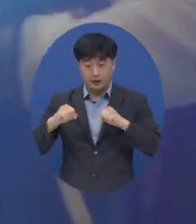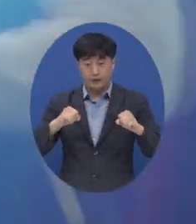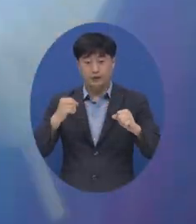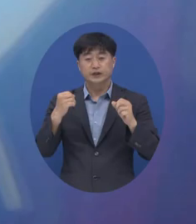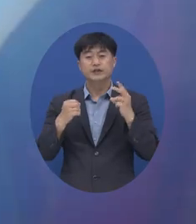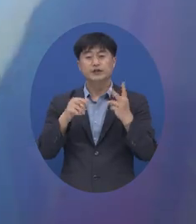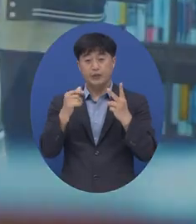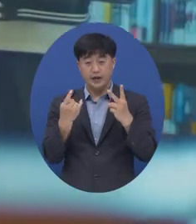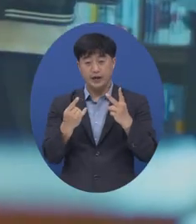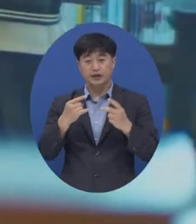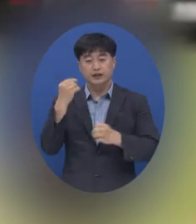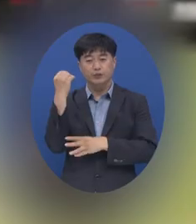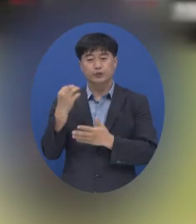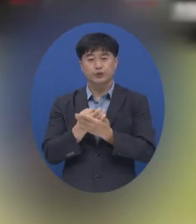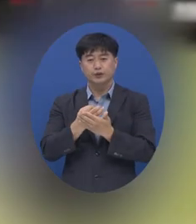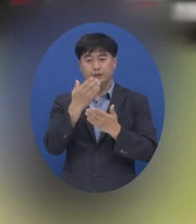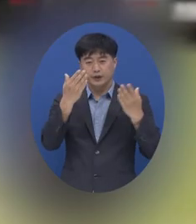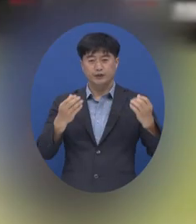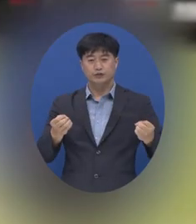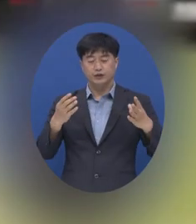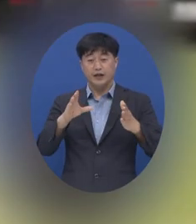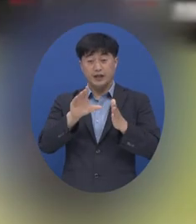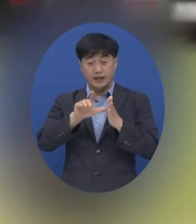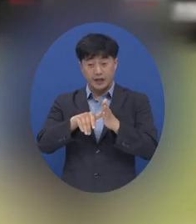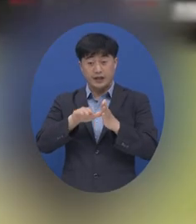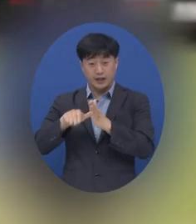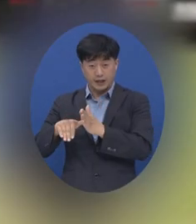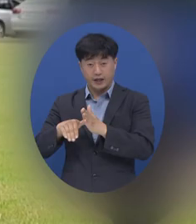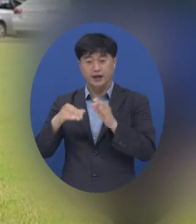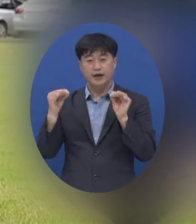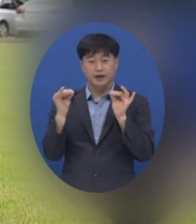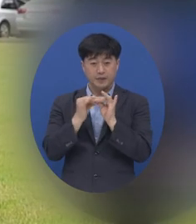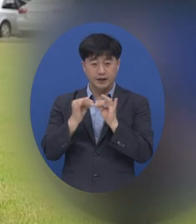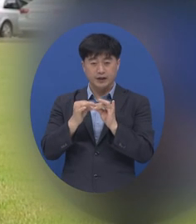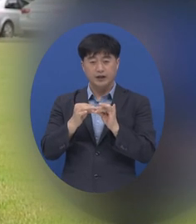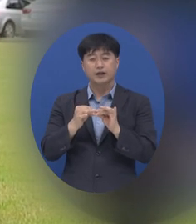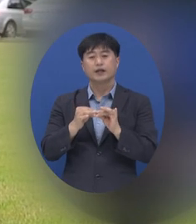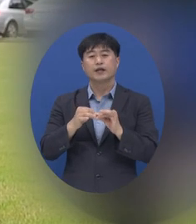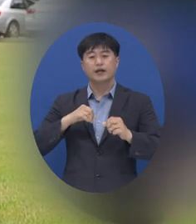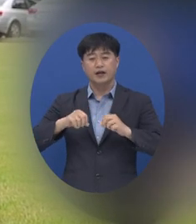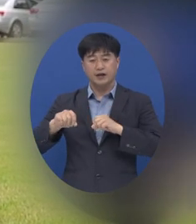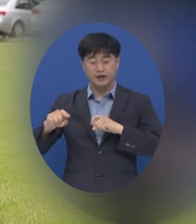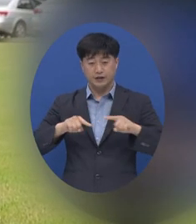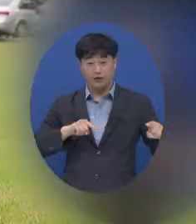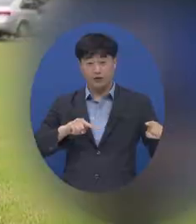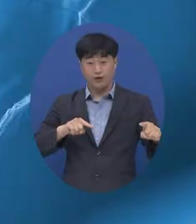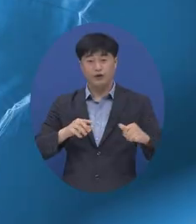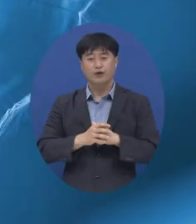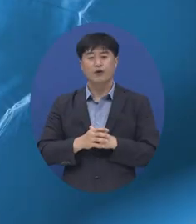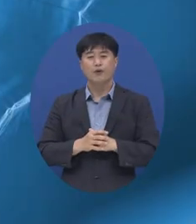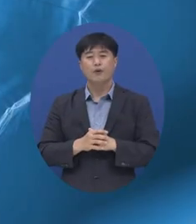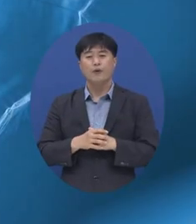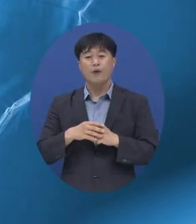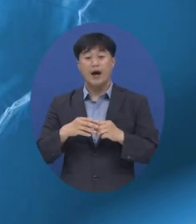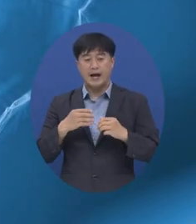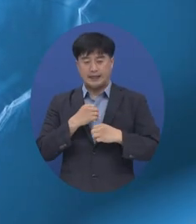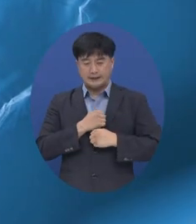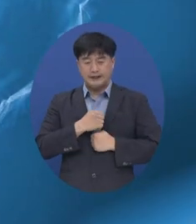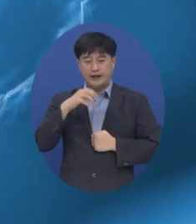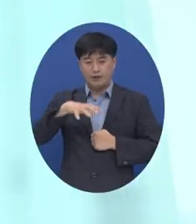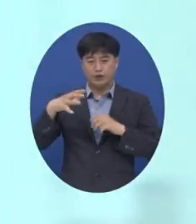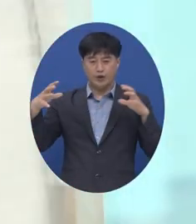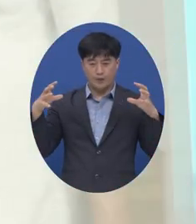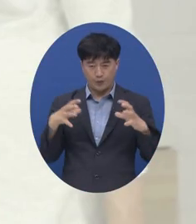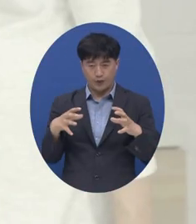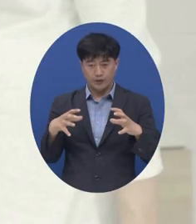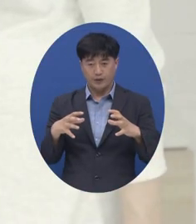기본소득 박남매 시대에 맞는 행정으로 온라인 박람회 장이란 무한대의 안전한 한 공간에 모여